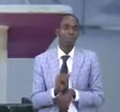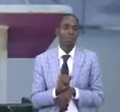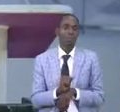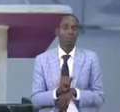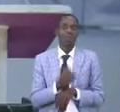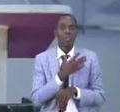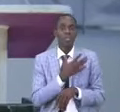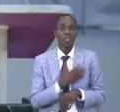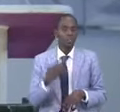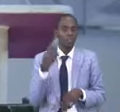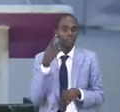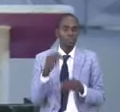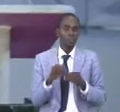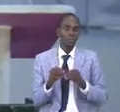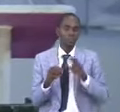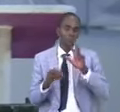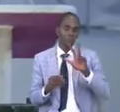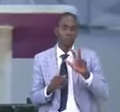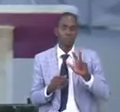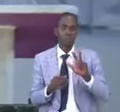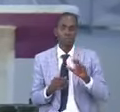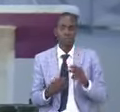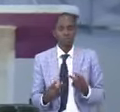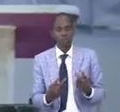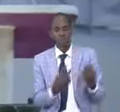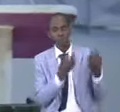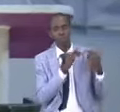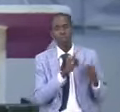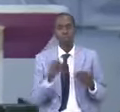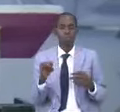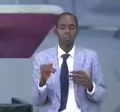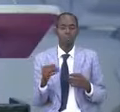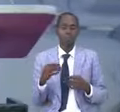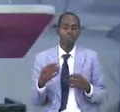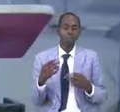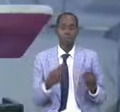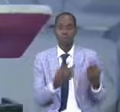Luc 962 Luc 9 62